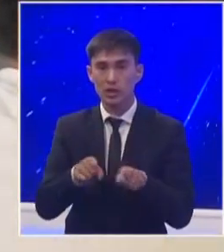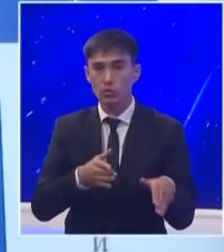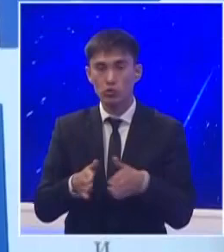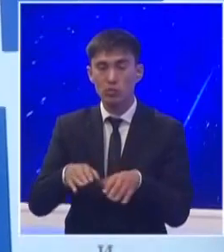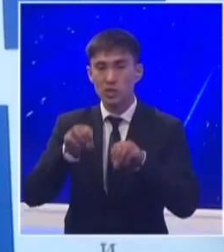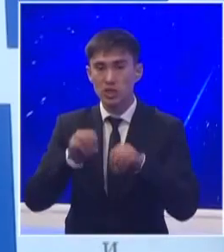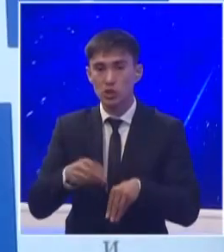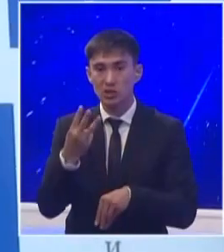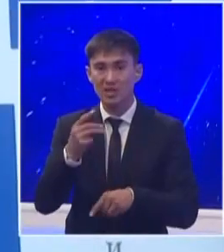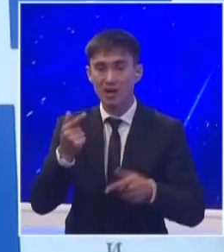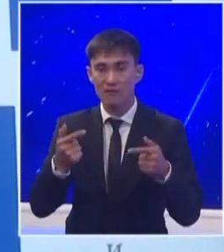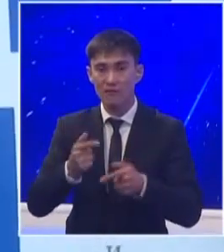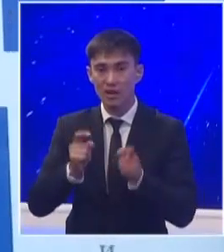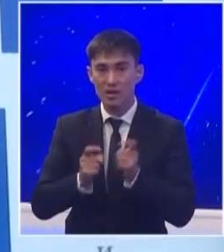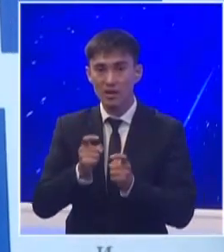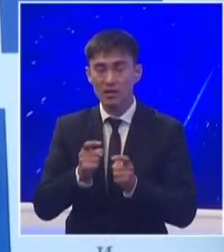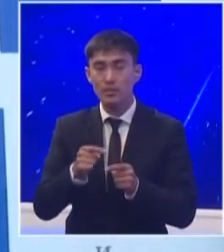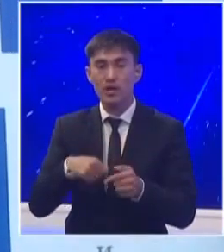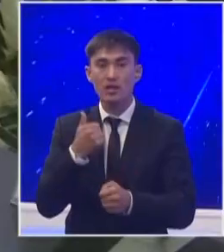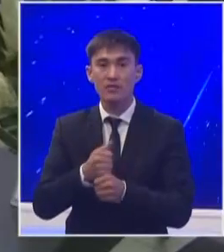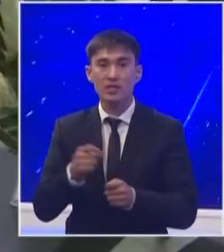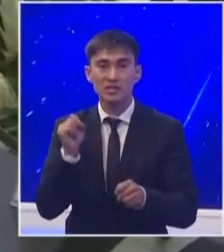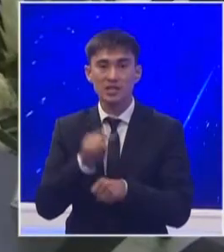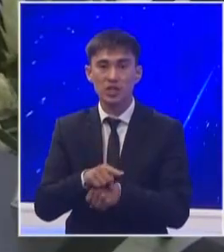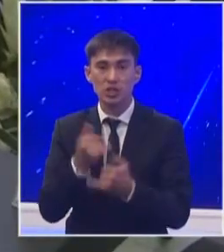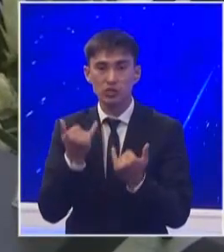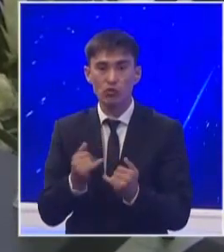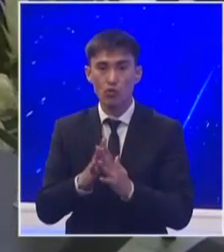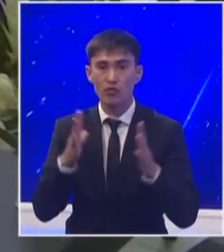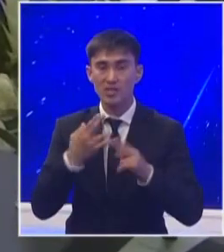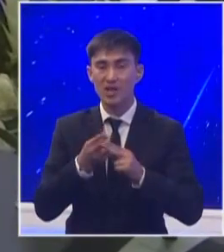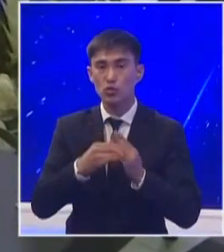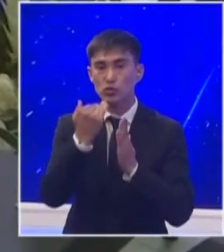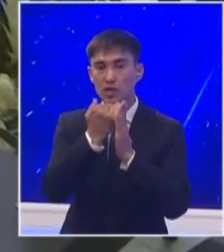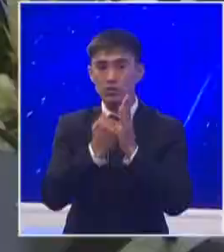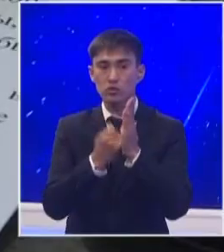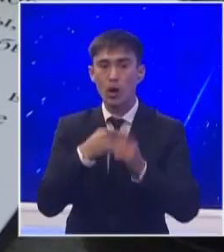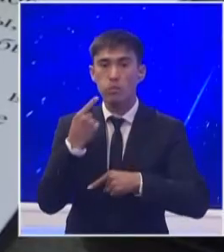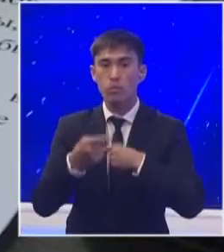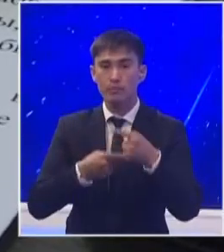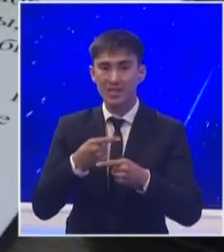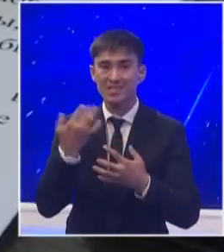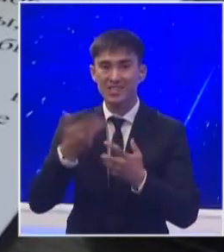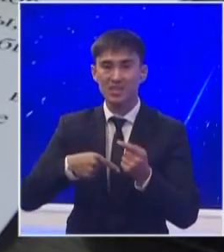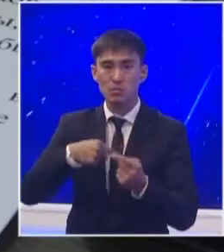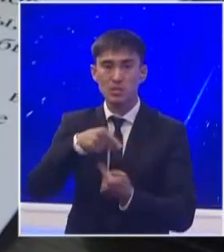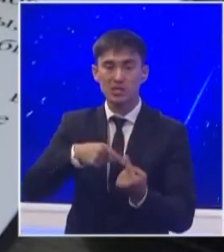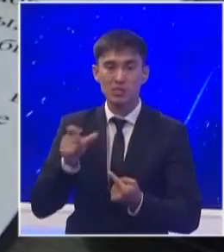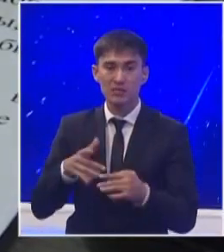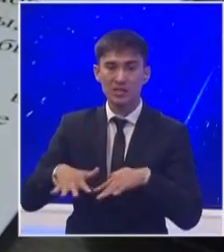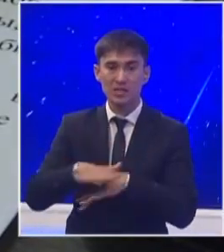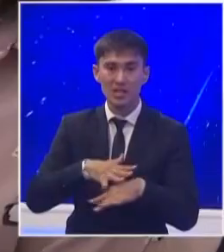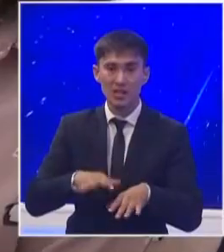было решено 3 конфликта. Главная задача на сегодня – увеличить эту статистику, а потому среди бизнесменов и